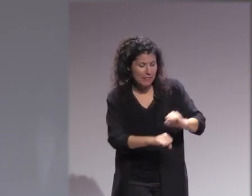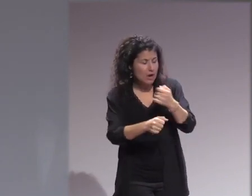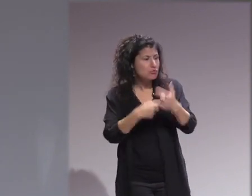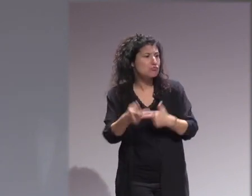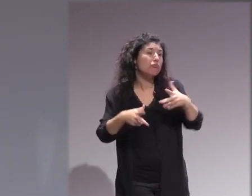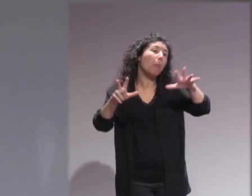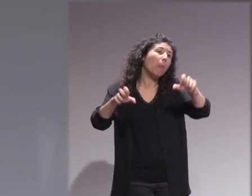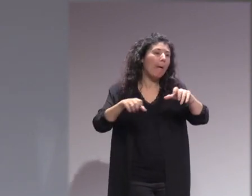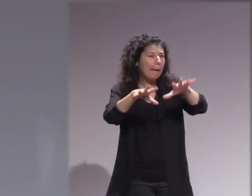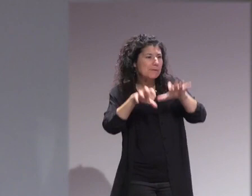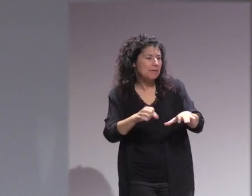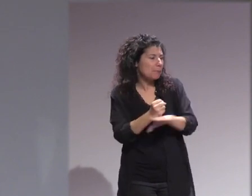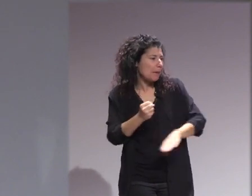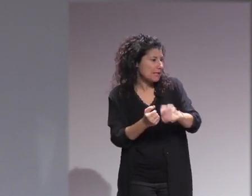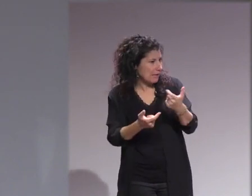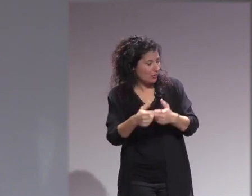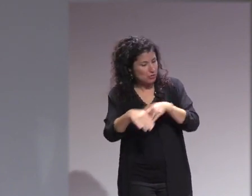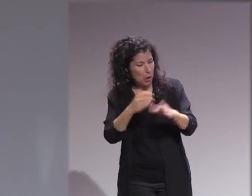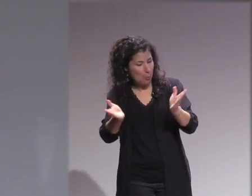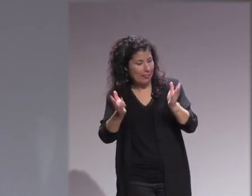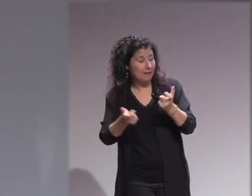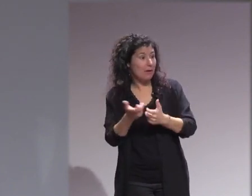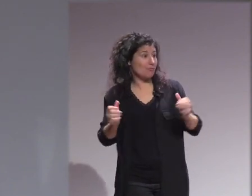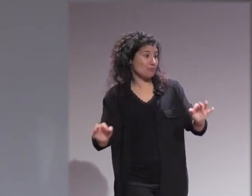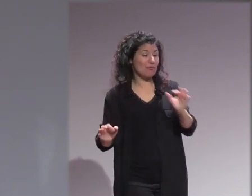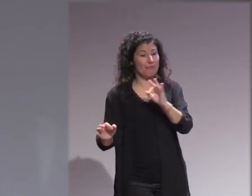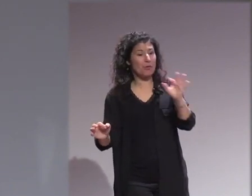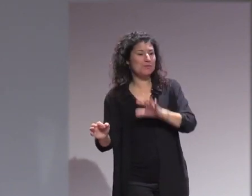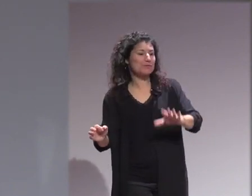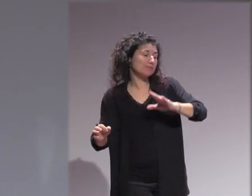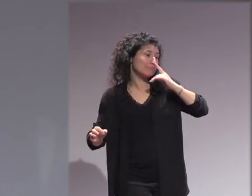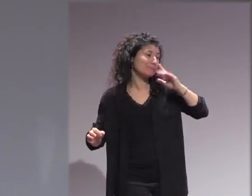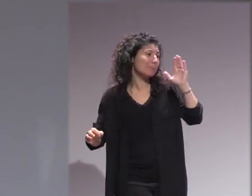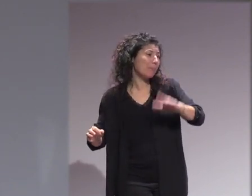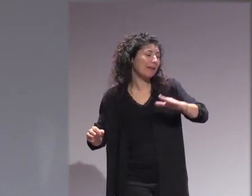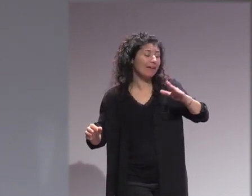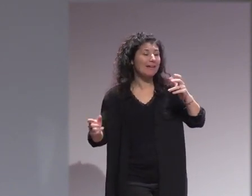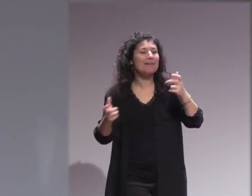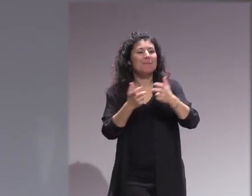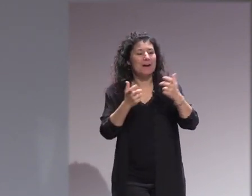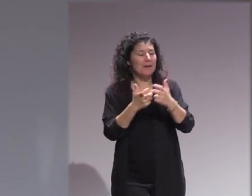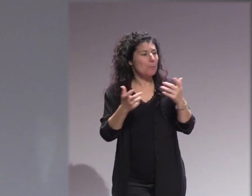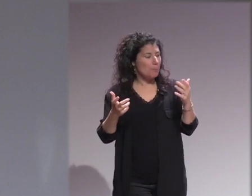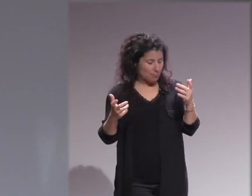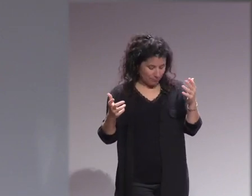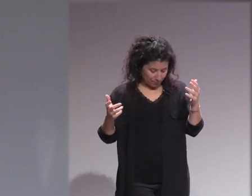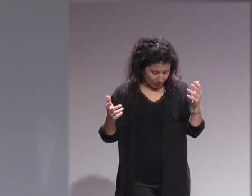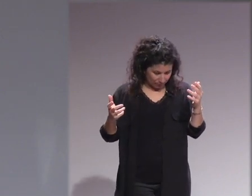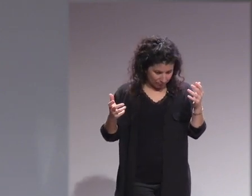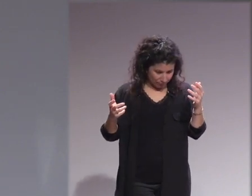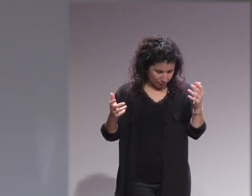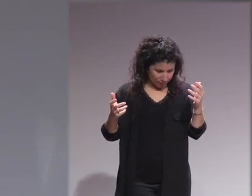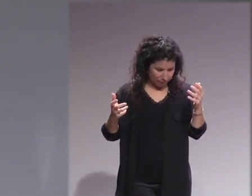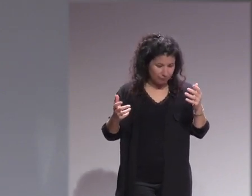donc, ce qu'on connaît en France, le cliché des Caribéens qui sont à la poste, qui sont à